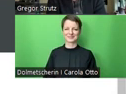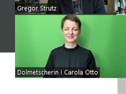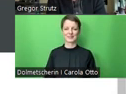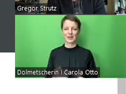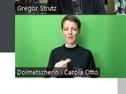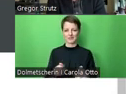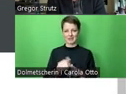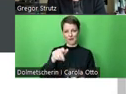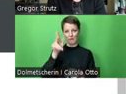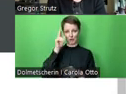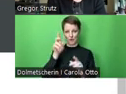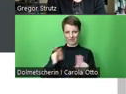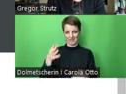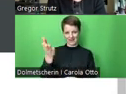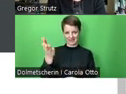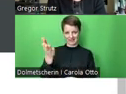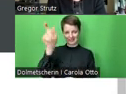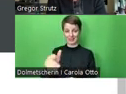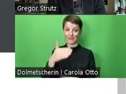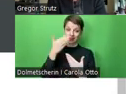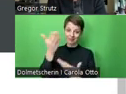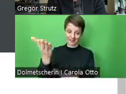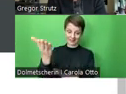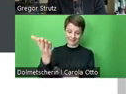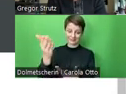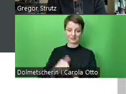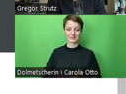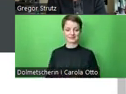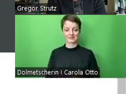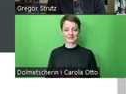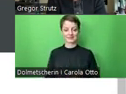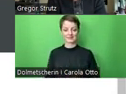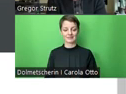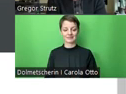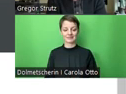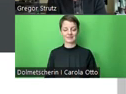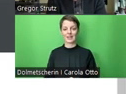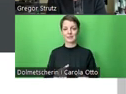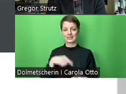an dich, Gottfried, vielen Dank. Genau, wir freuen uns auf die kommende